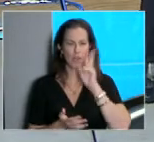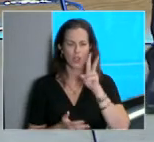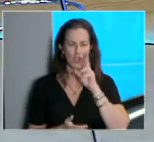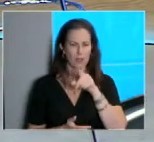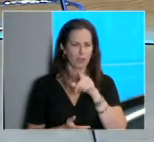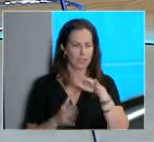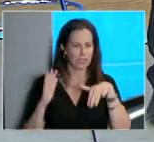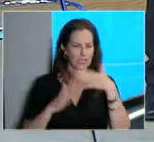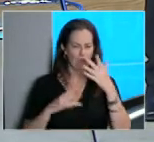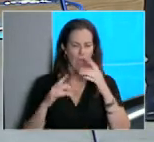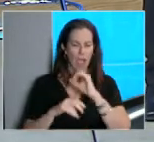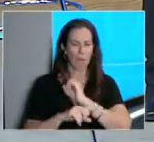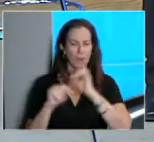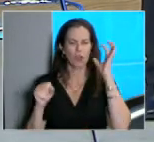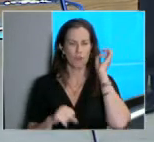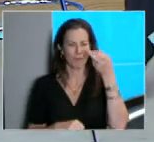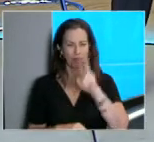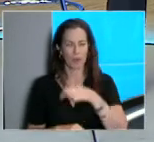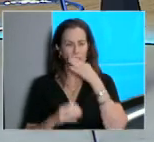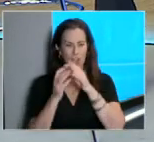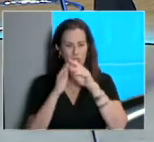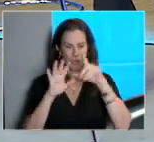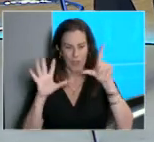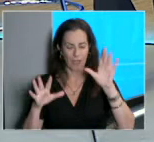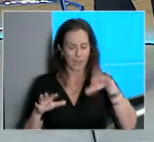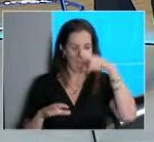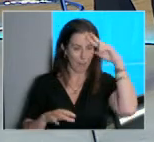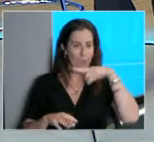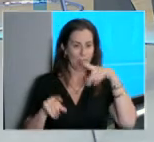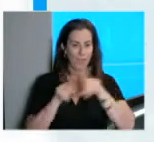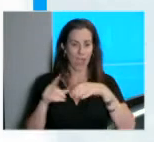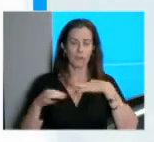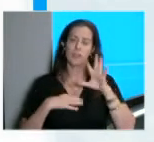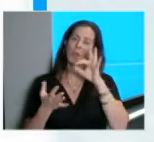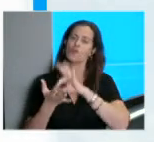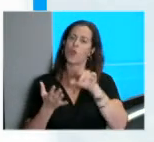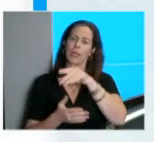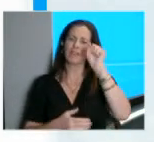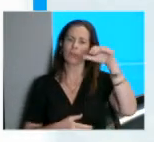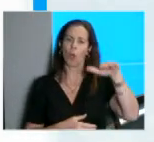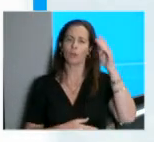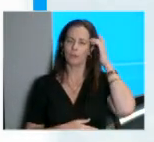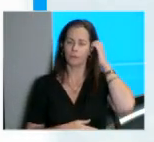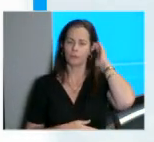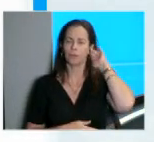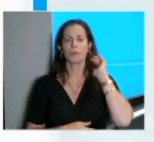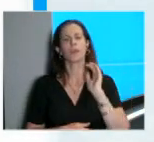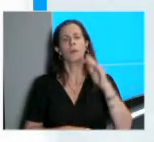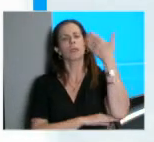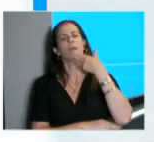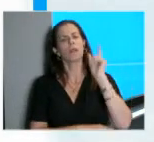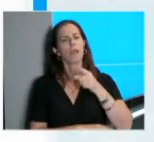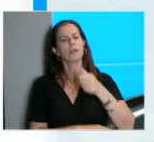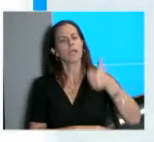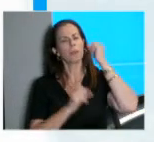הגיע לאחר הפיגוע שבו נרצחה רינה שנרב, ונפצעו אביה ואחיה. זה מה שכותב בצלאל סמוטריץ', שר התחבורה.